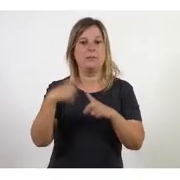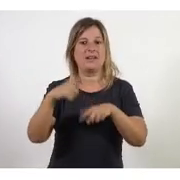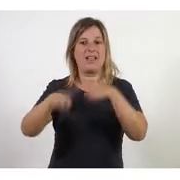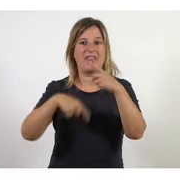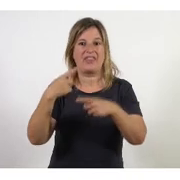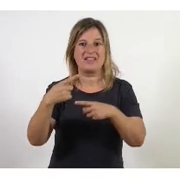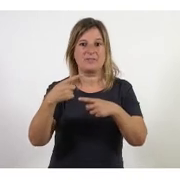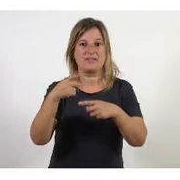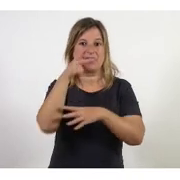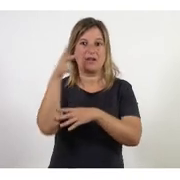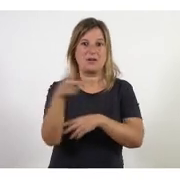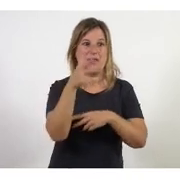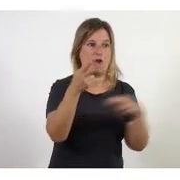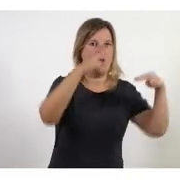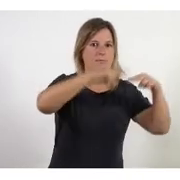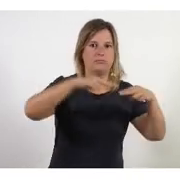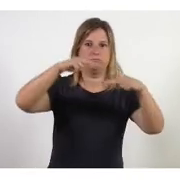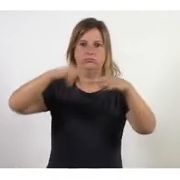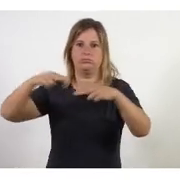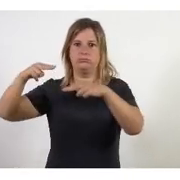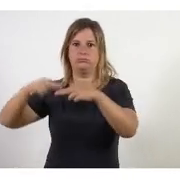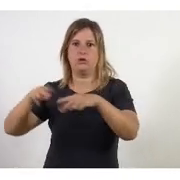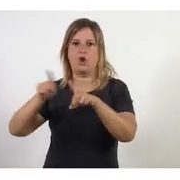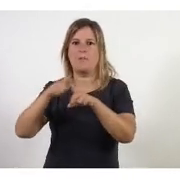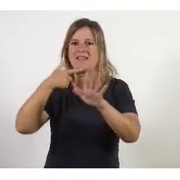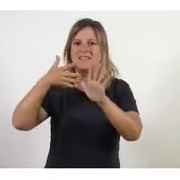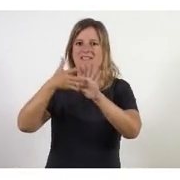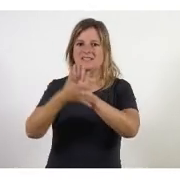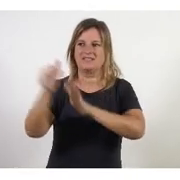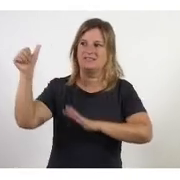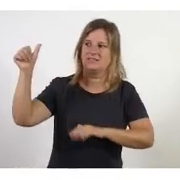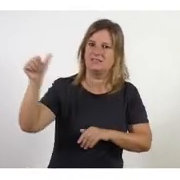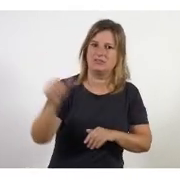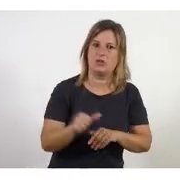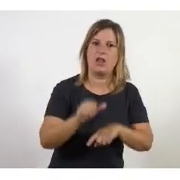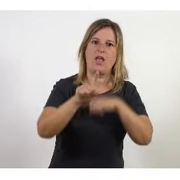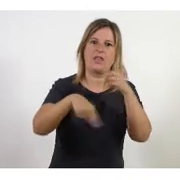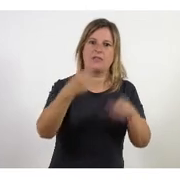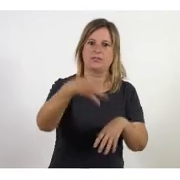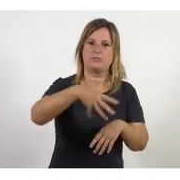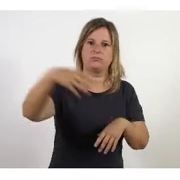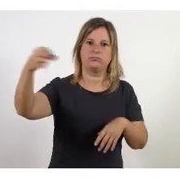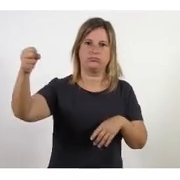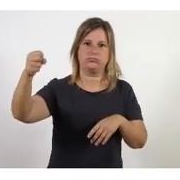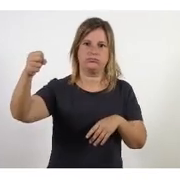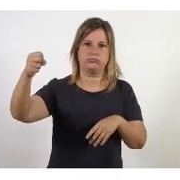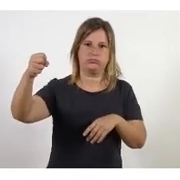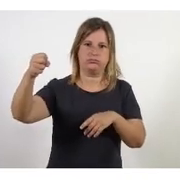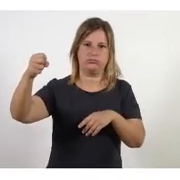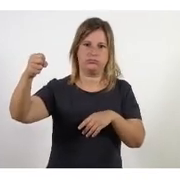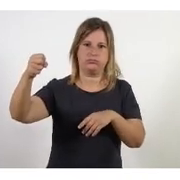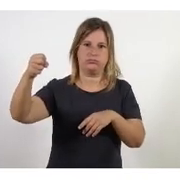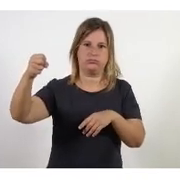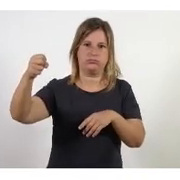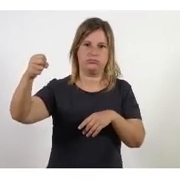al final es convertiran en una pel·lícula, no? en una història, que després exportareu de nou en el vostre mòbil